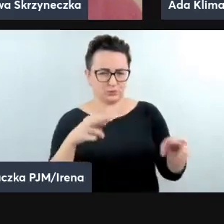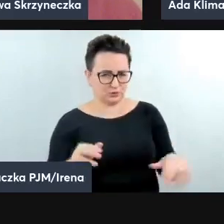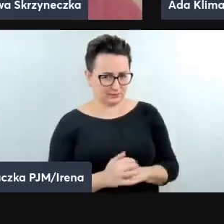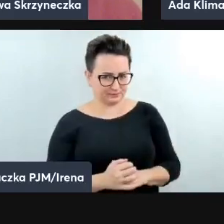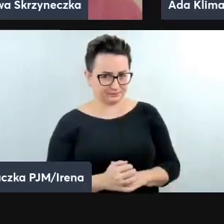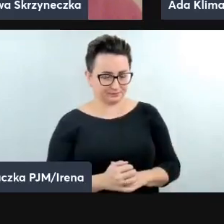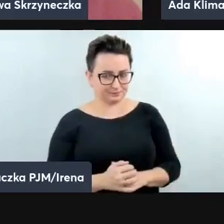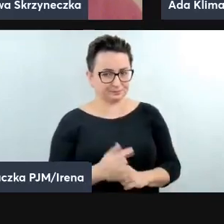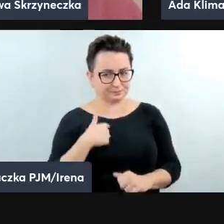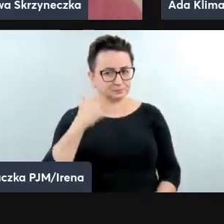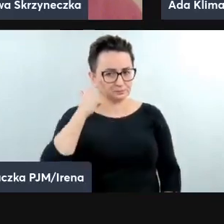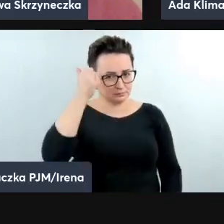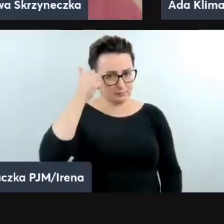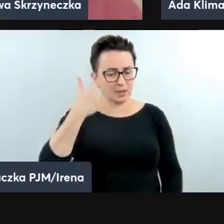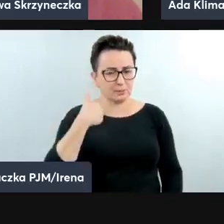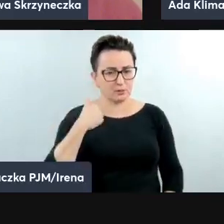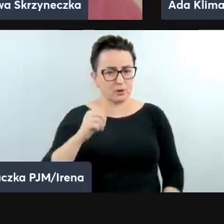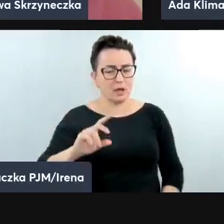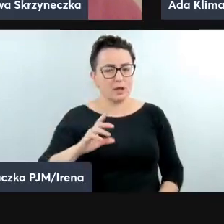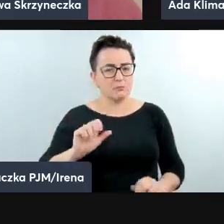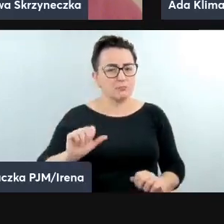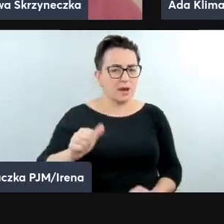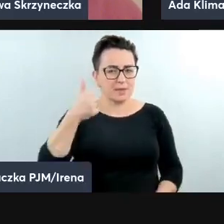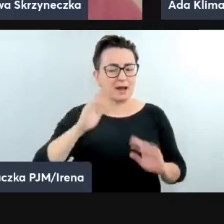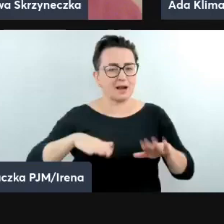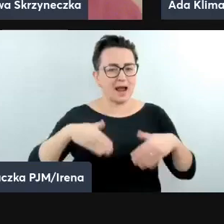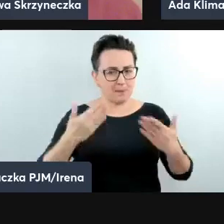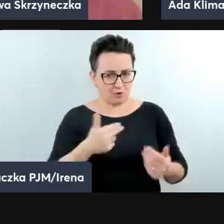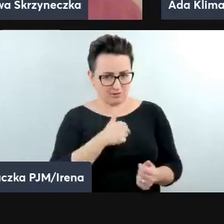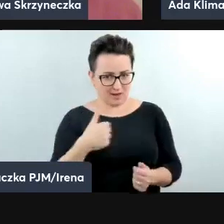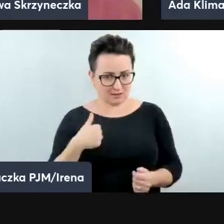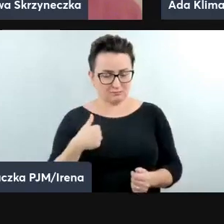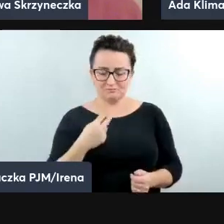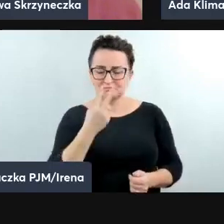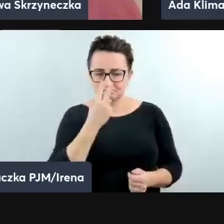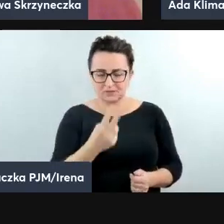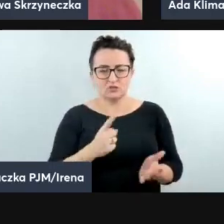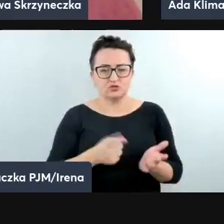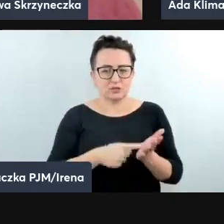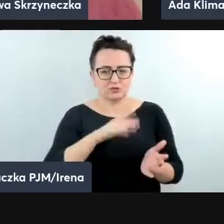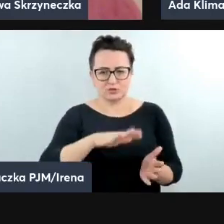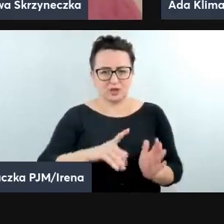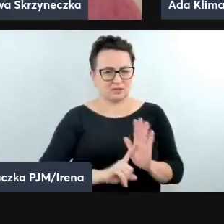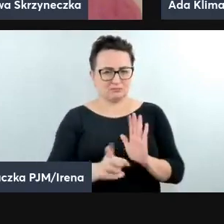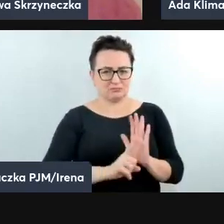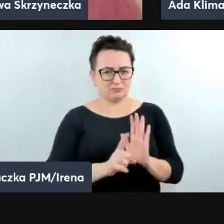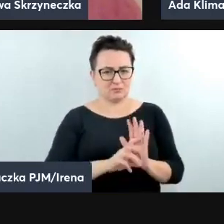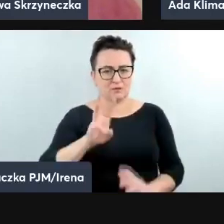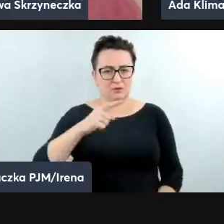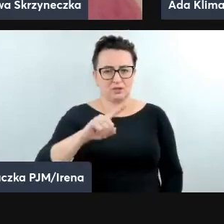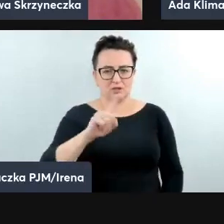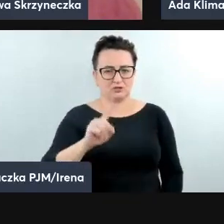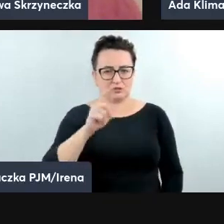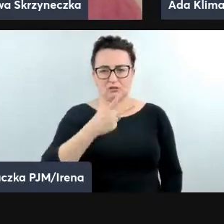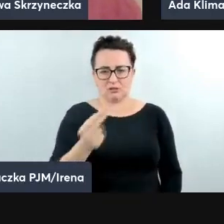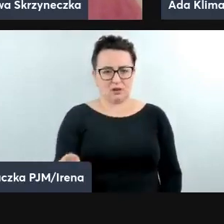pontonowego właśnie, że często dzieciaki nie idą w ogóle na te zajęcia z WDŻ-u, bo z założenia spodziewają się, że tam będą jakieś głupoty. Zostało to ze